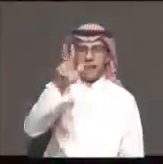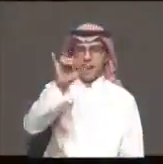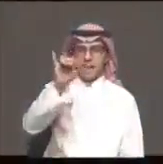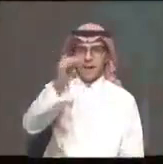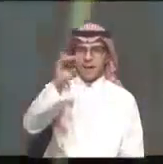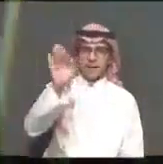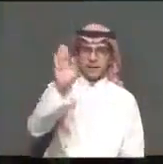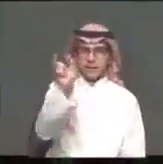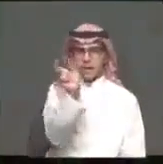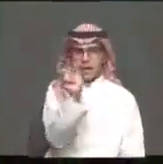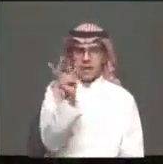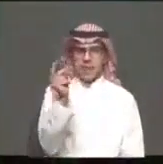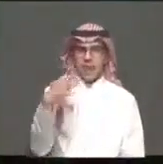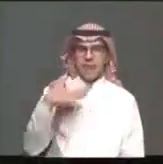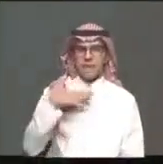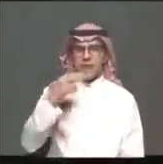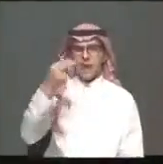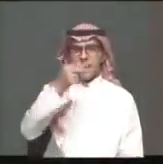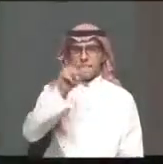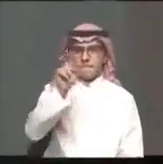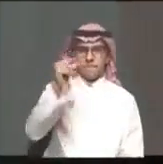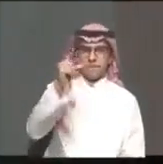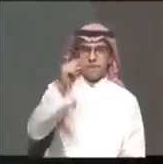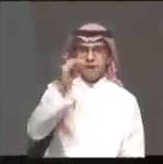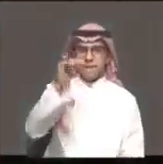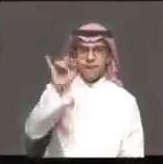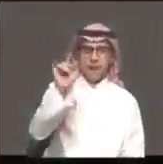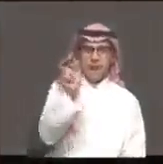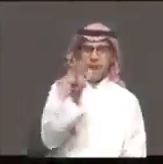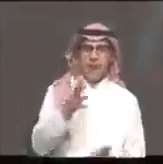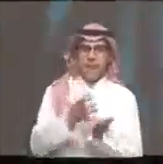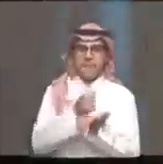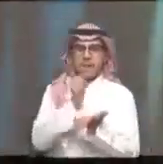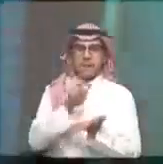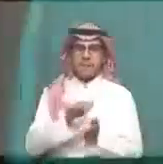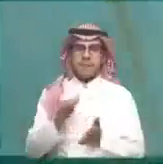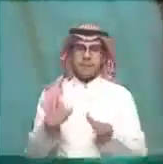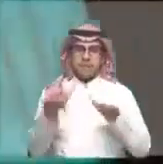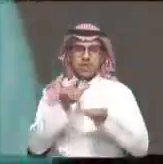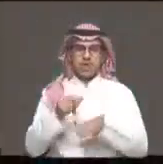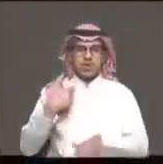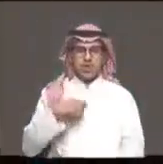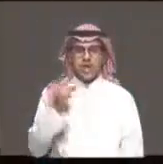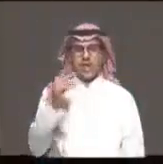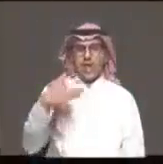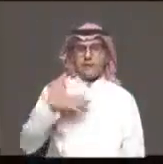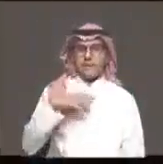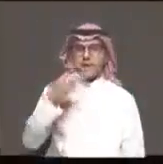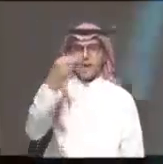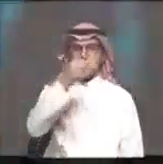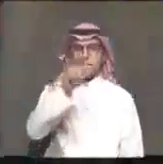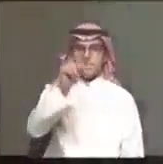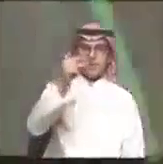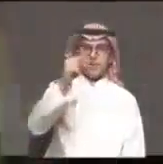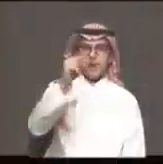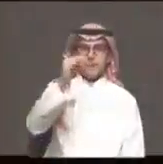الرحمن وصاحب السمو الأمير عبد الرحمن بن محمد بن عياف الأمين العام لمجلس الوزراء وصاحب السمو الأمير عبد الرحمن